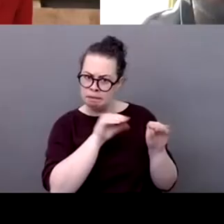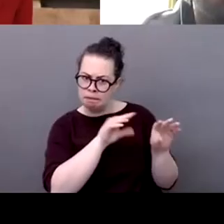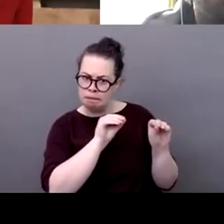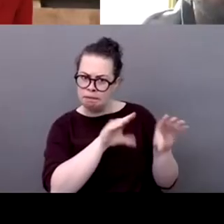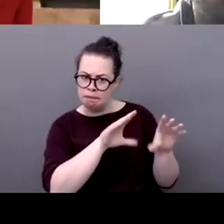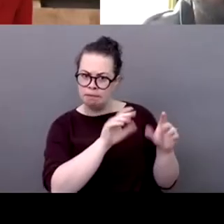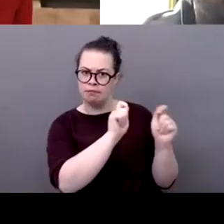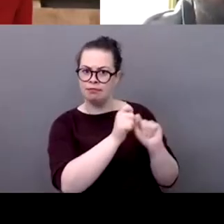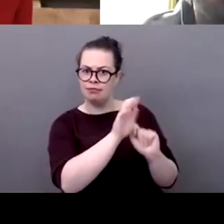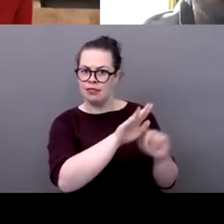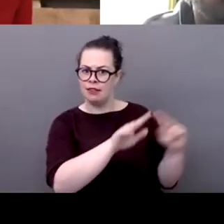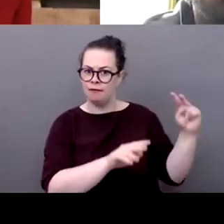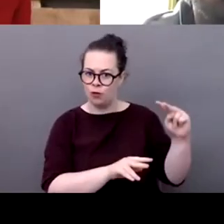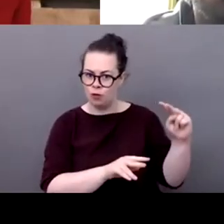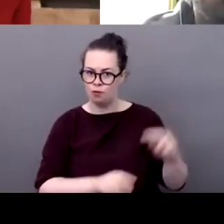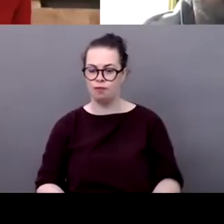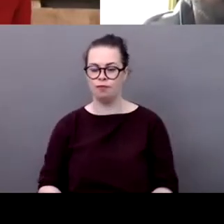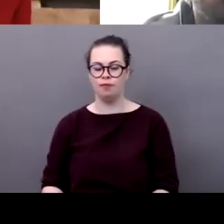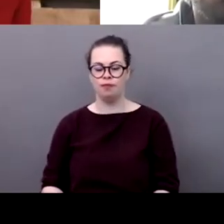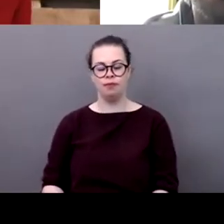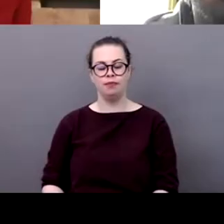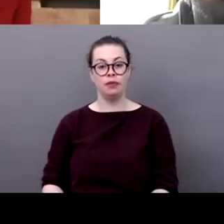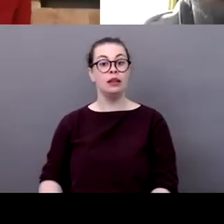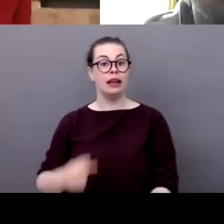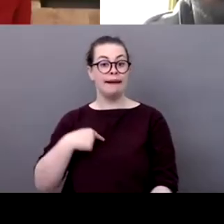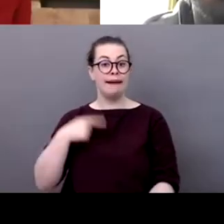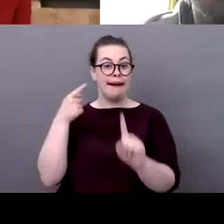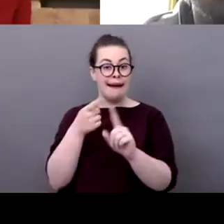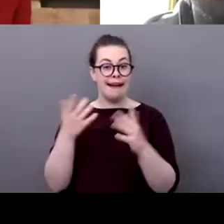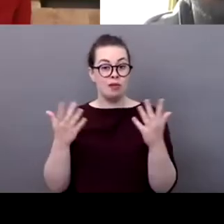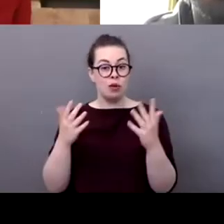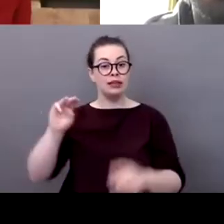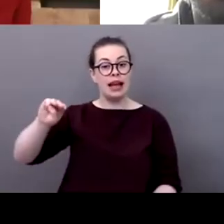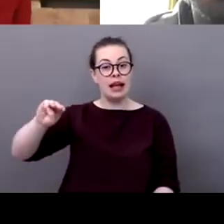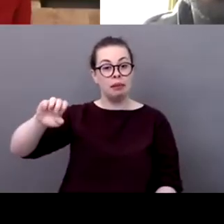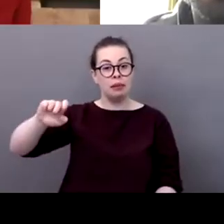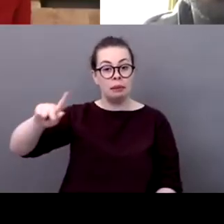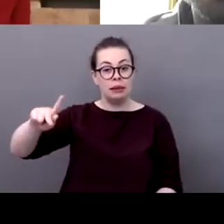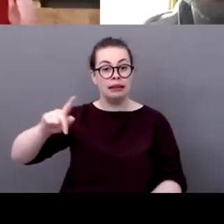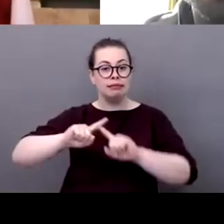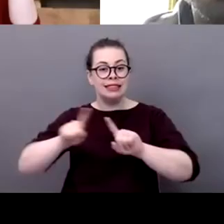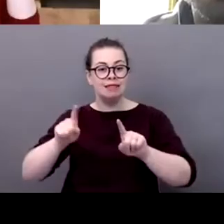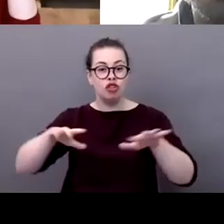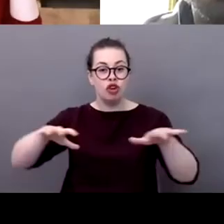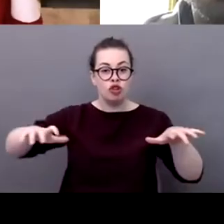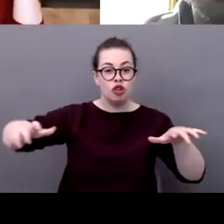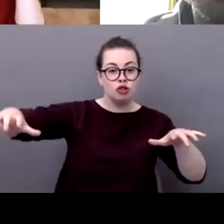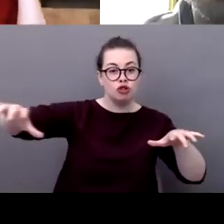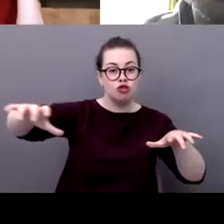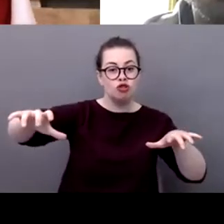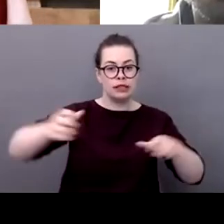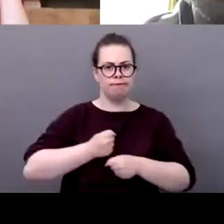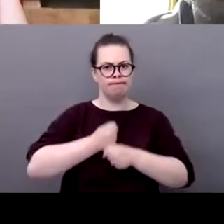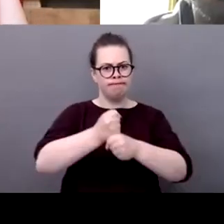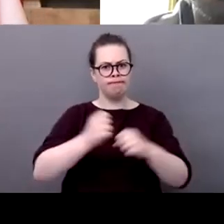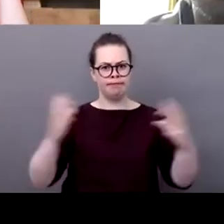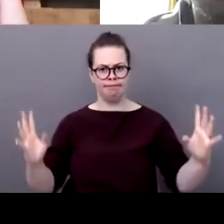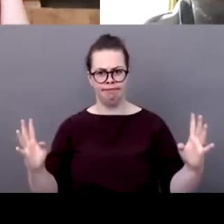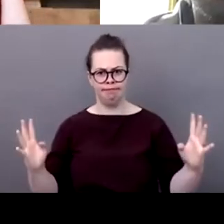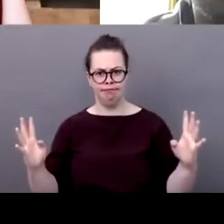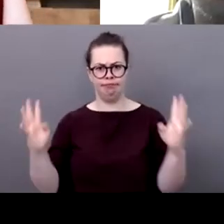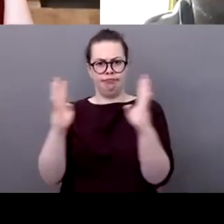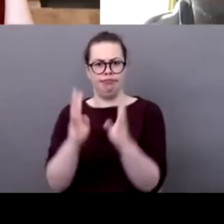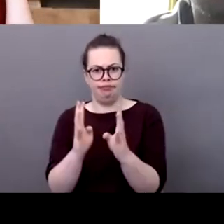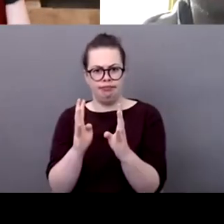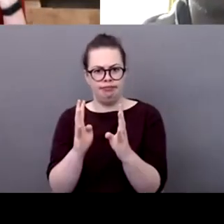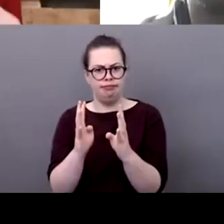de tous les pays européens, de tous les groupes politiques, et en fait, on s'intéresse à toutes les matières qui intéressent le sport, et notamment le lien entre l'impact du